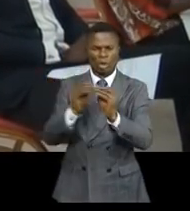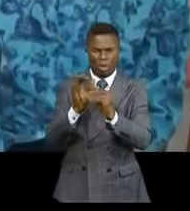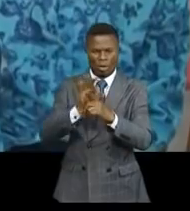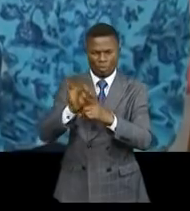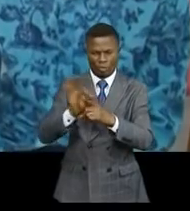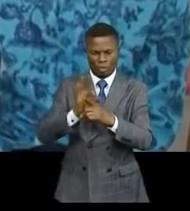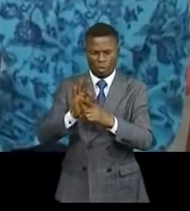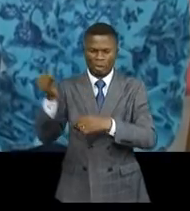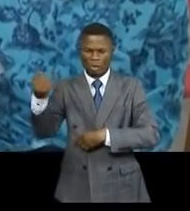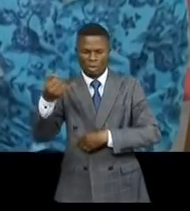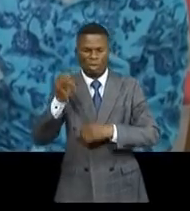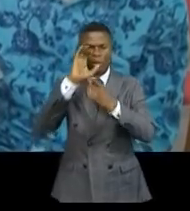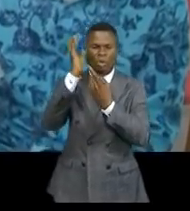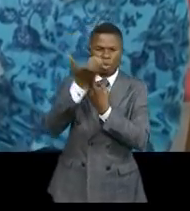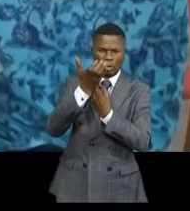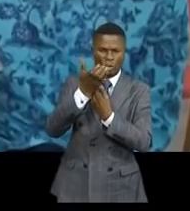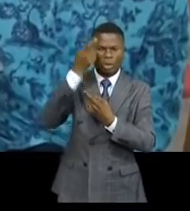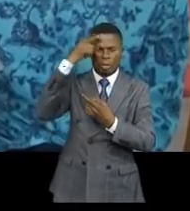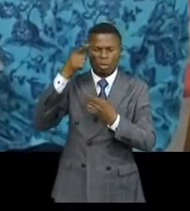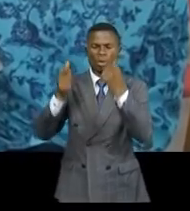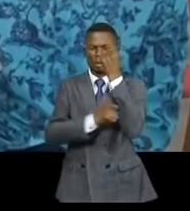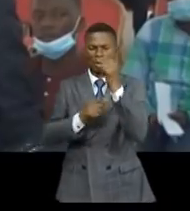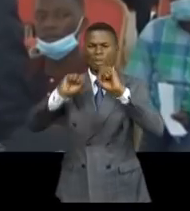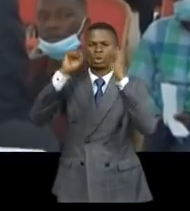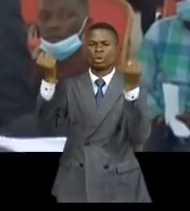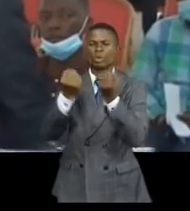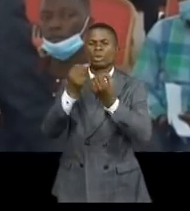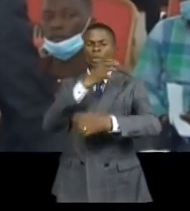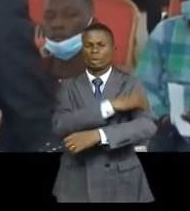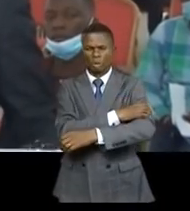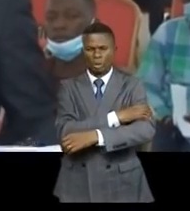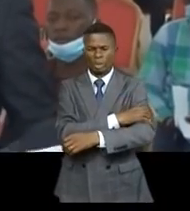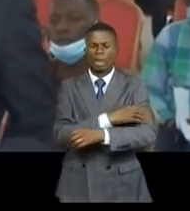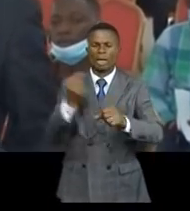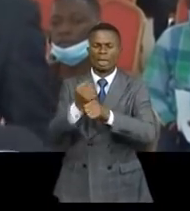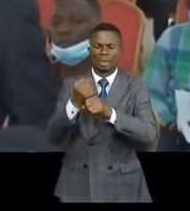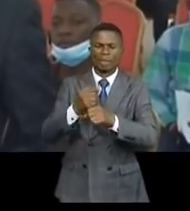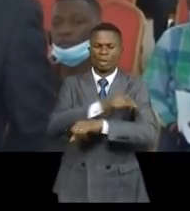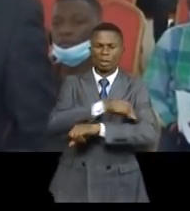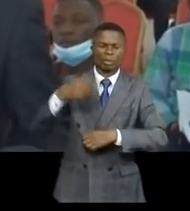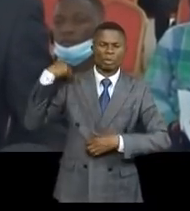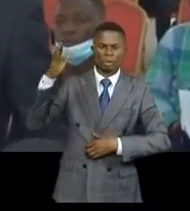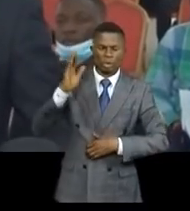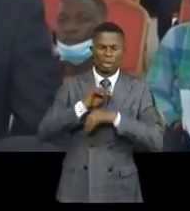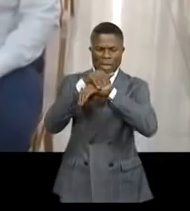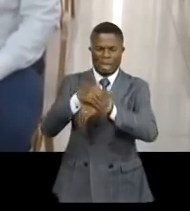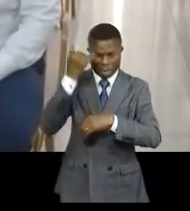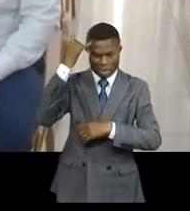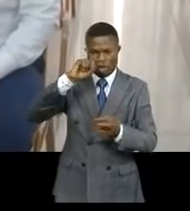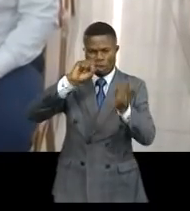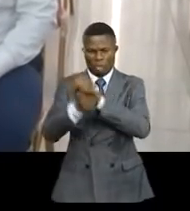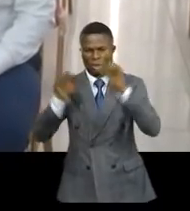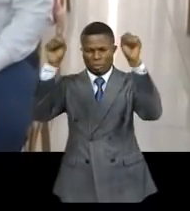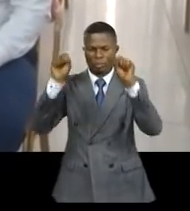et la culture en faveur des acteurs de la société civile et auxiliaires de l'État engagés dans cette perspective de la réforme du